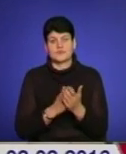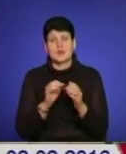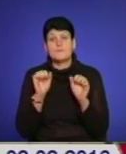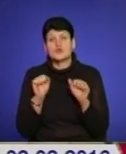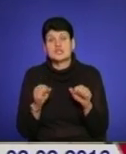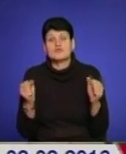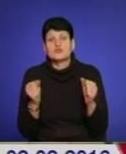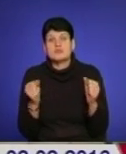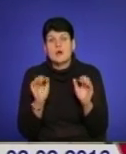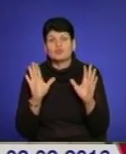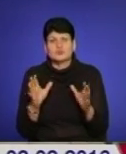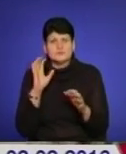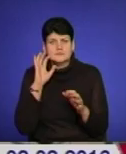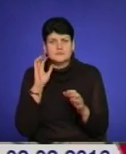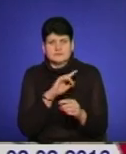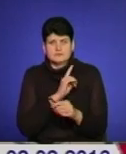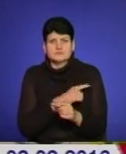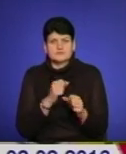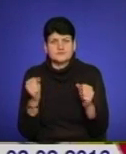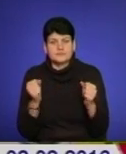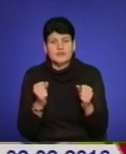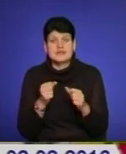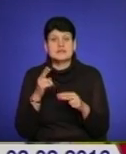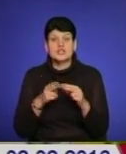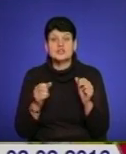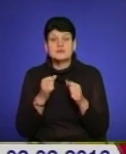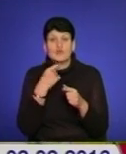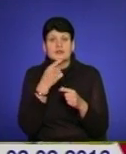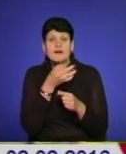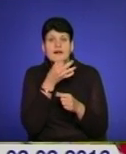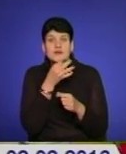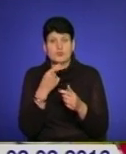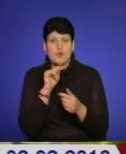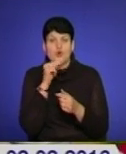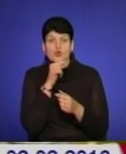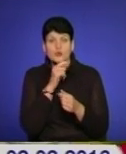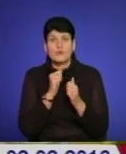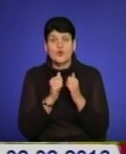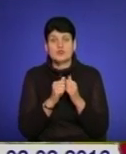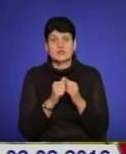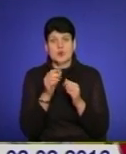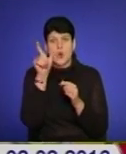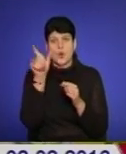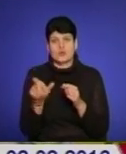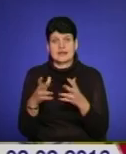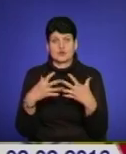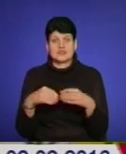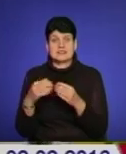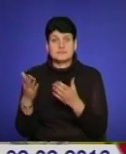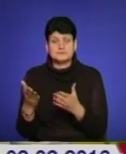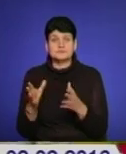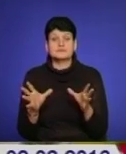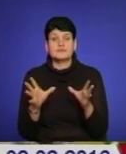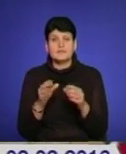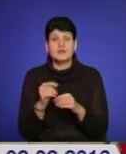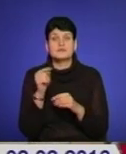буде більш суворіша, закінчення зими. Тобто ще говорити рано про якусь економію по кожній конкретно сім'ї. Але разом з тим,